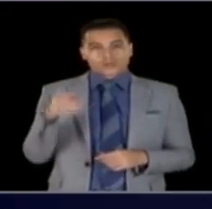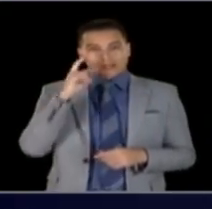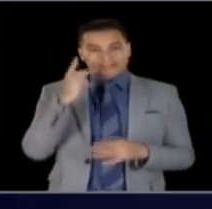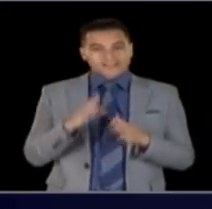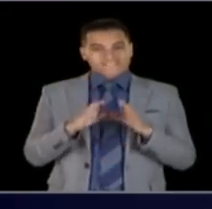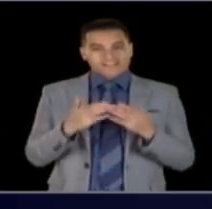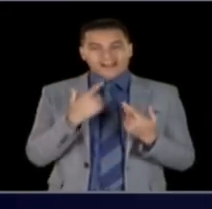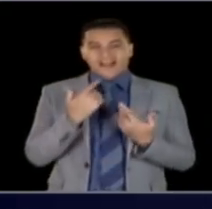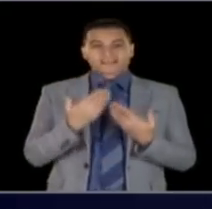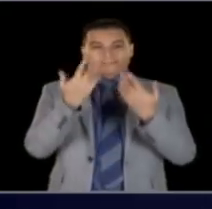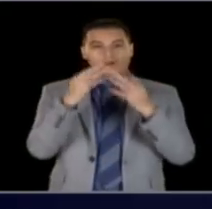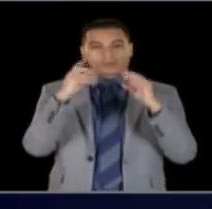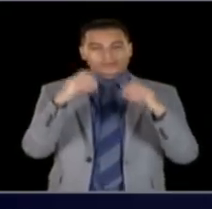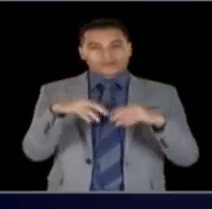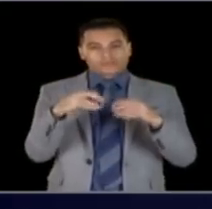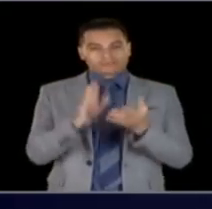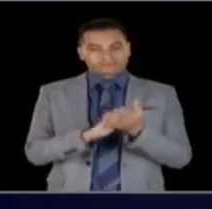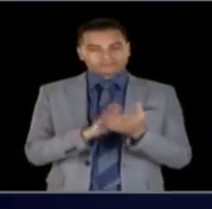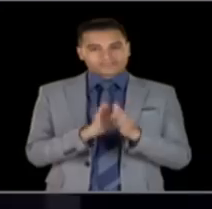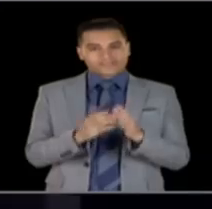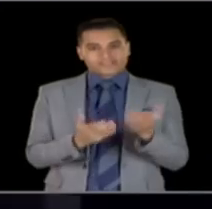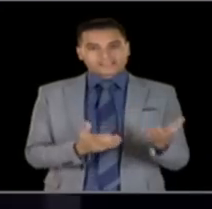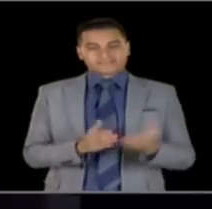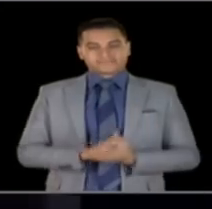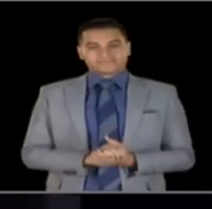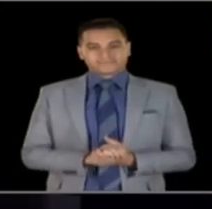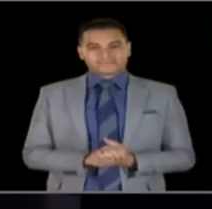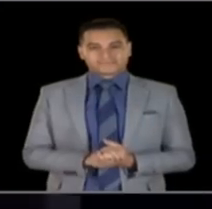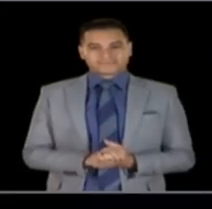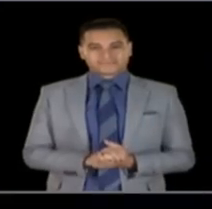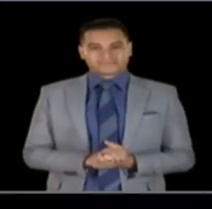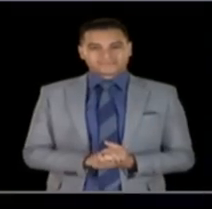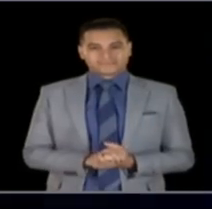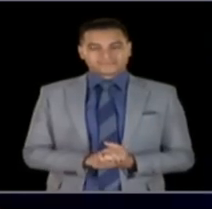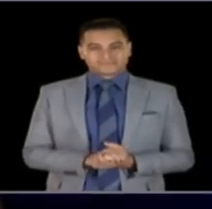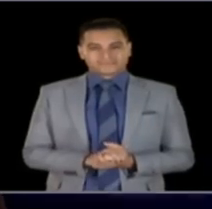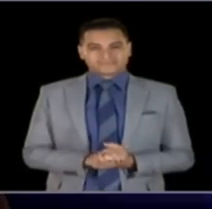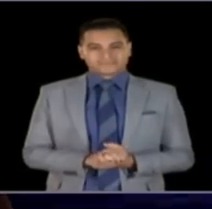بتمنى لكم كل التوفيق. تعالوا كلنا فريق الحوت الازرق.